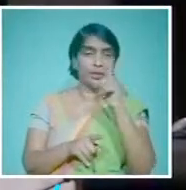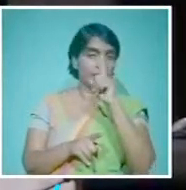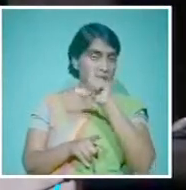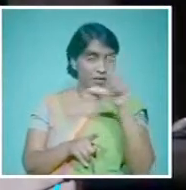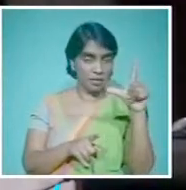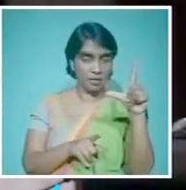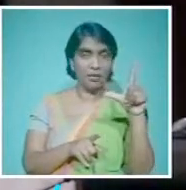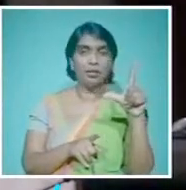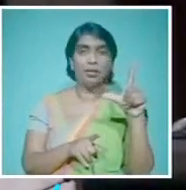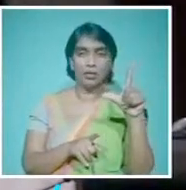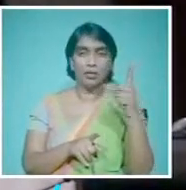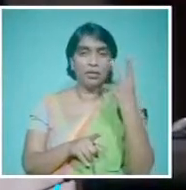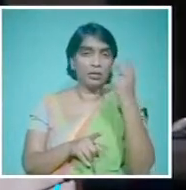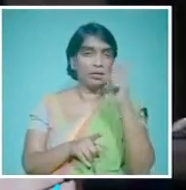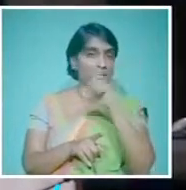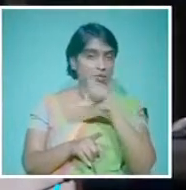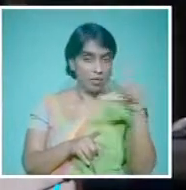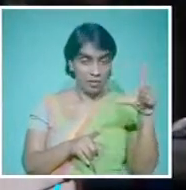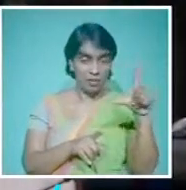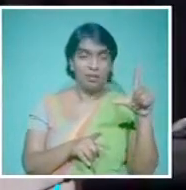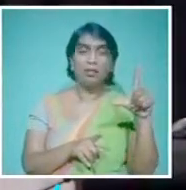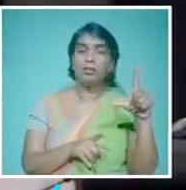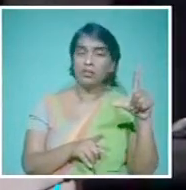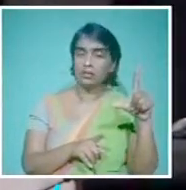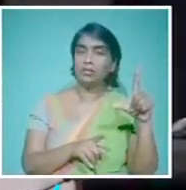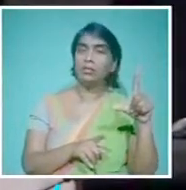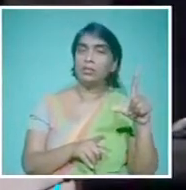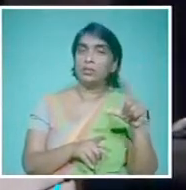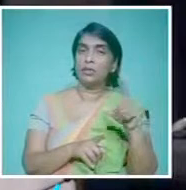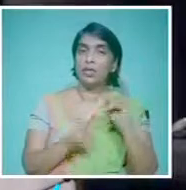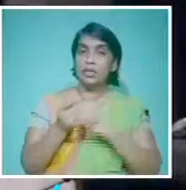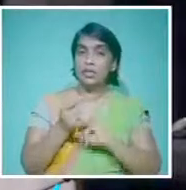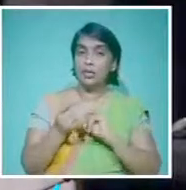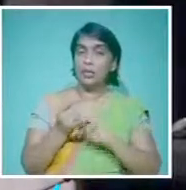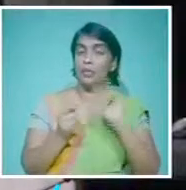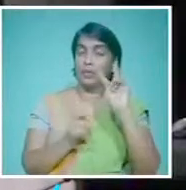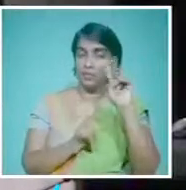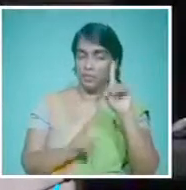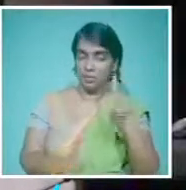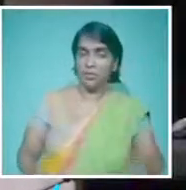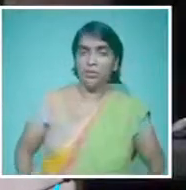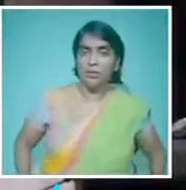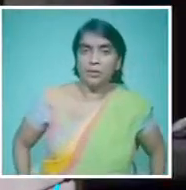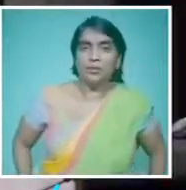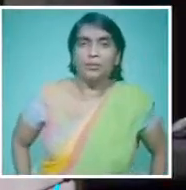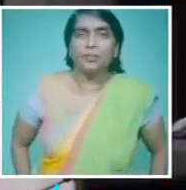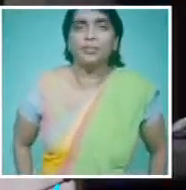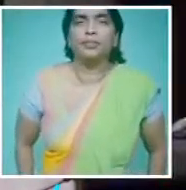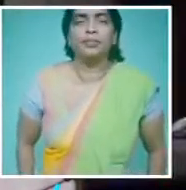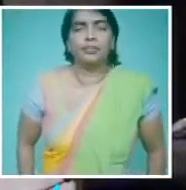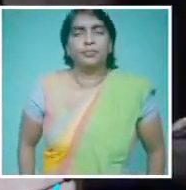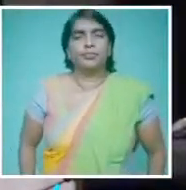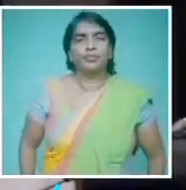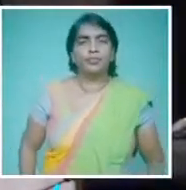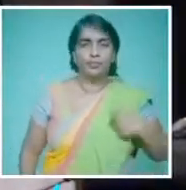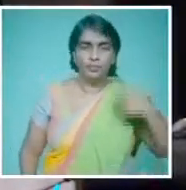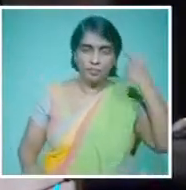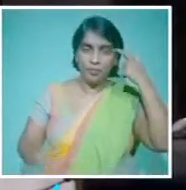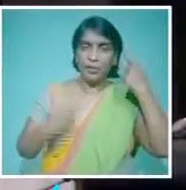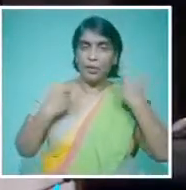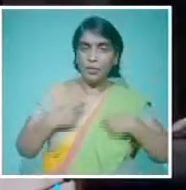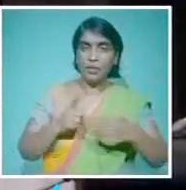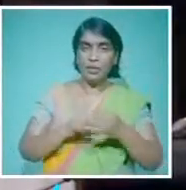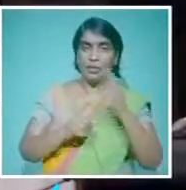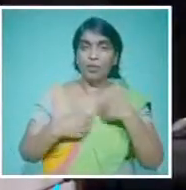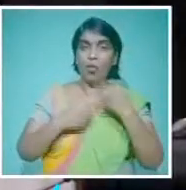2017 2017 සැප්තැම්බර් මාසේ 21 වෙනිදා මට තාම මතකයි මහින්ද ජනාධිපතිතුමනි